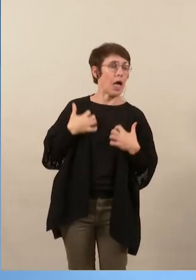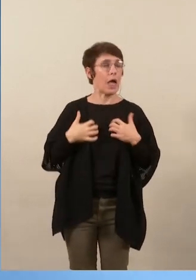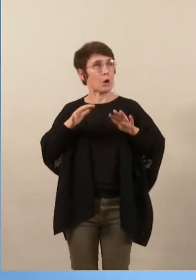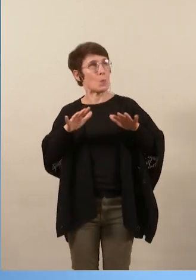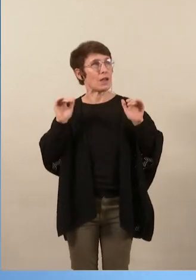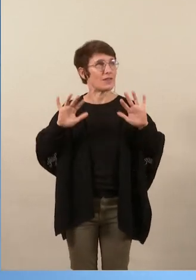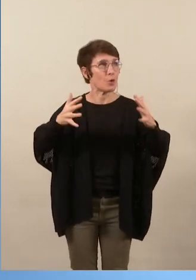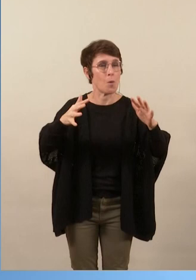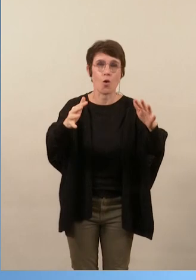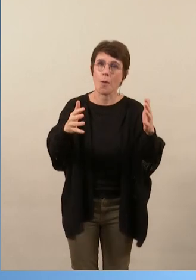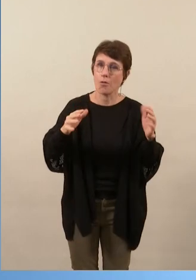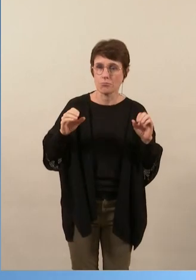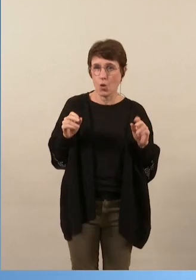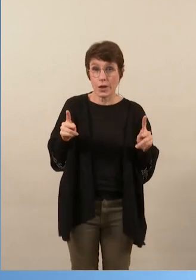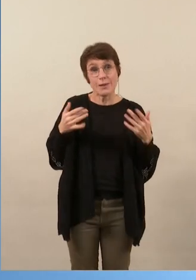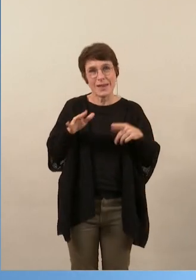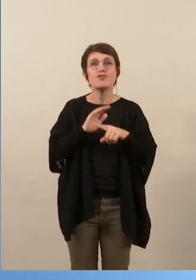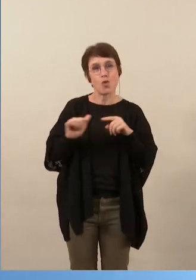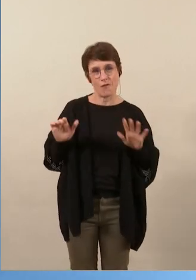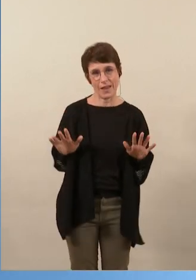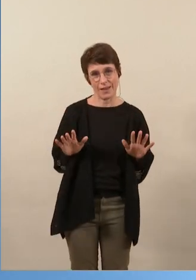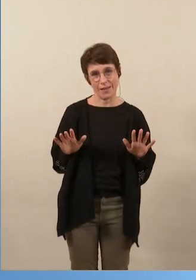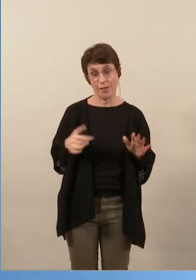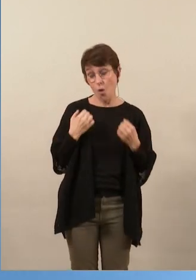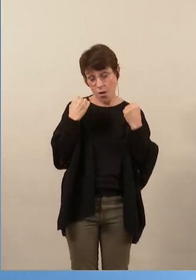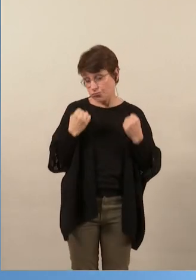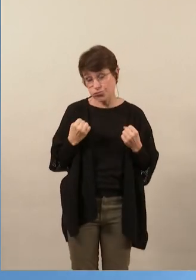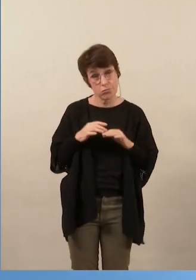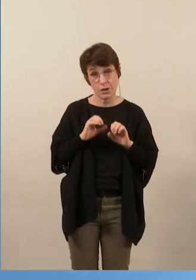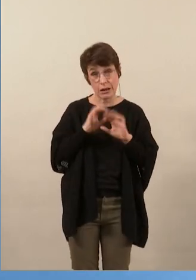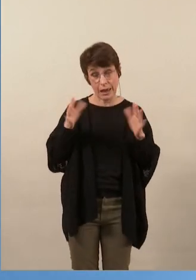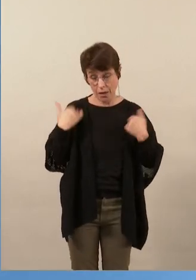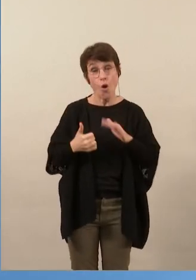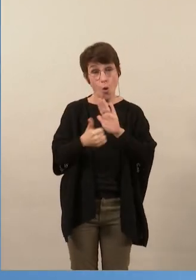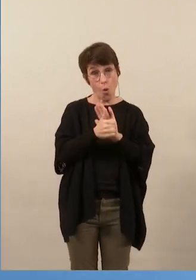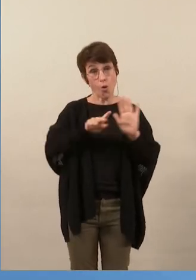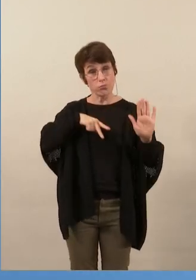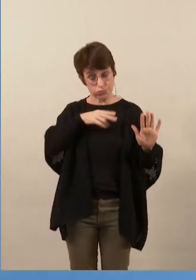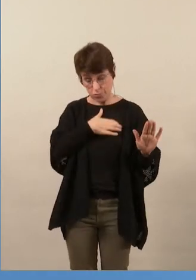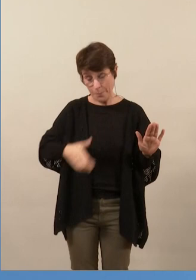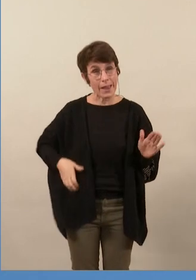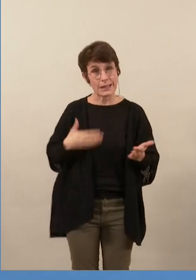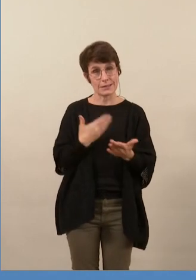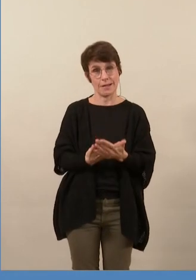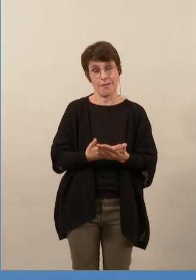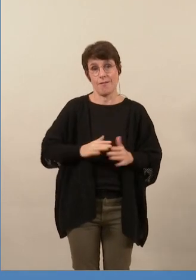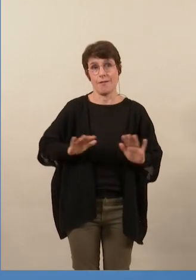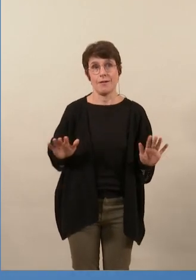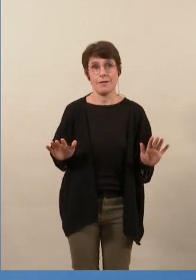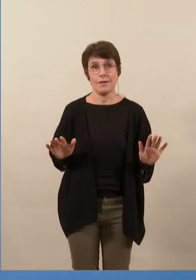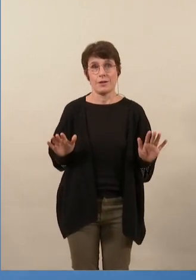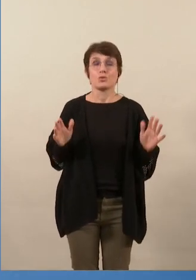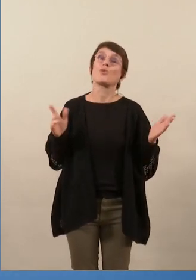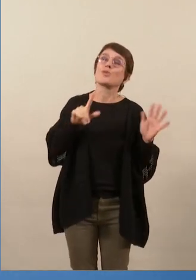autrement mais il n'empêche que je le fais il faut assumer son rôle et et je l'assume pleinement donc